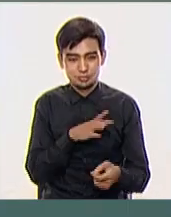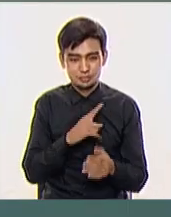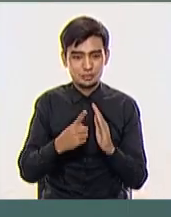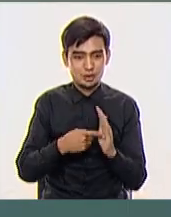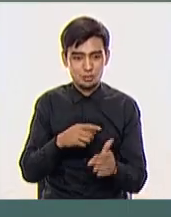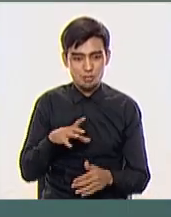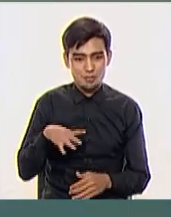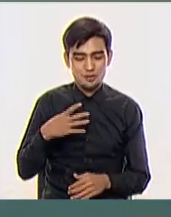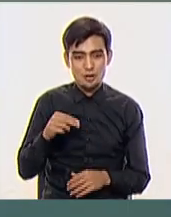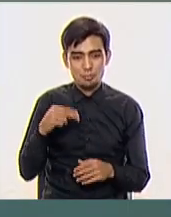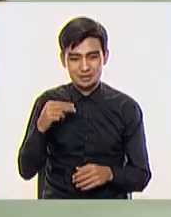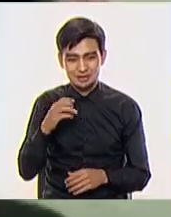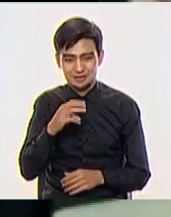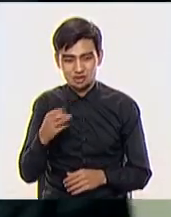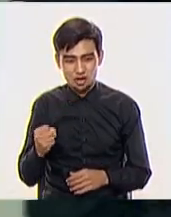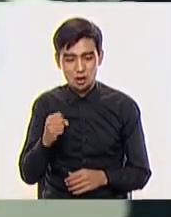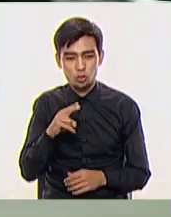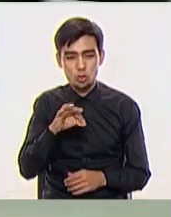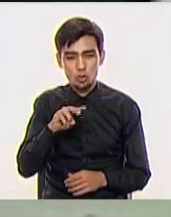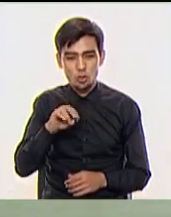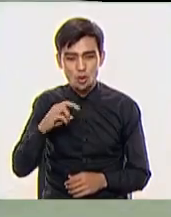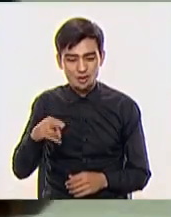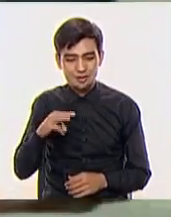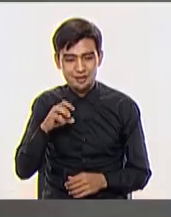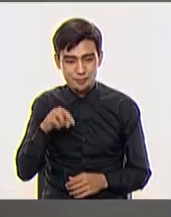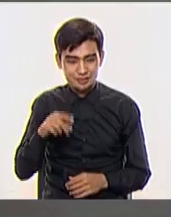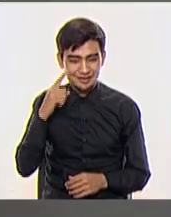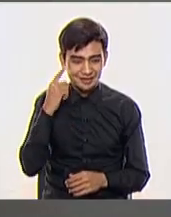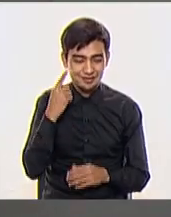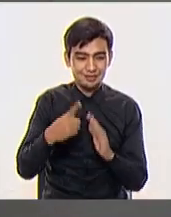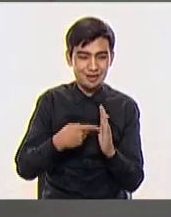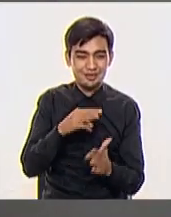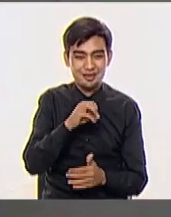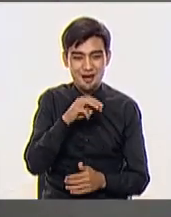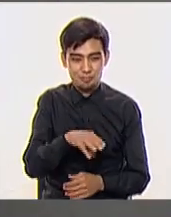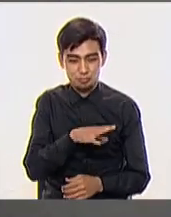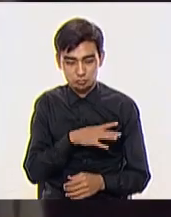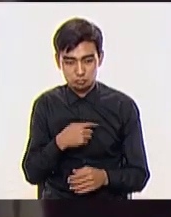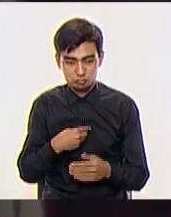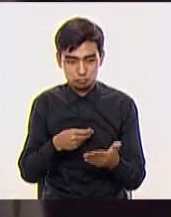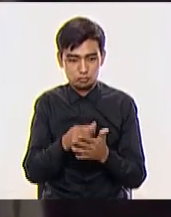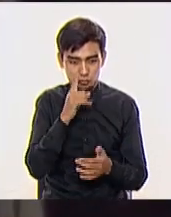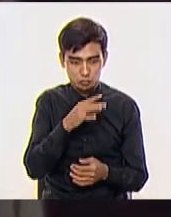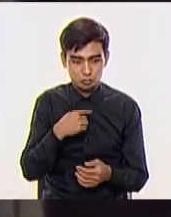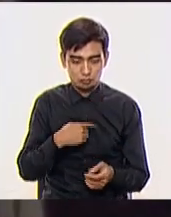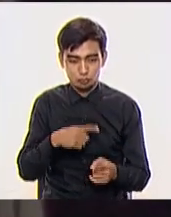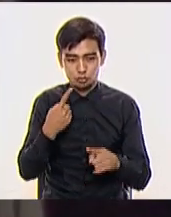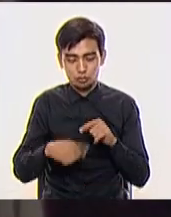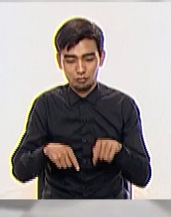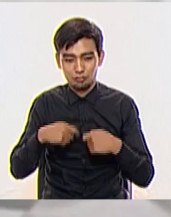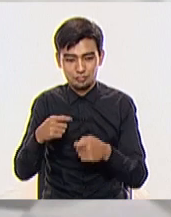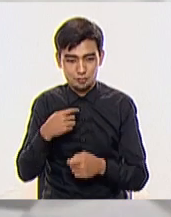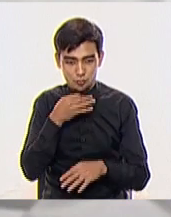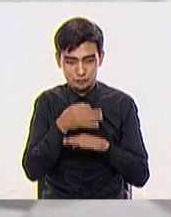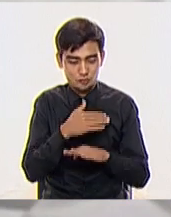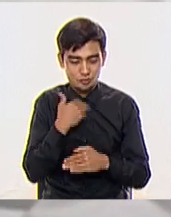компенсации экс-президент США Дональд Трамп. Но в МИД Китая заявили, требования Трампа – попытка переложить ответственность на других. За